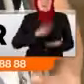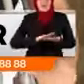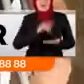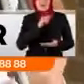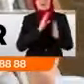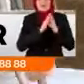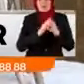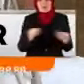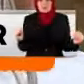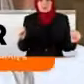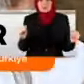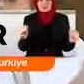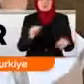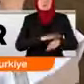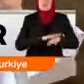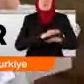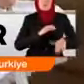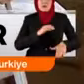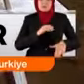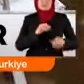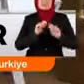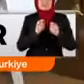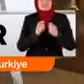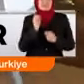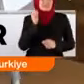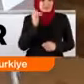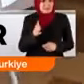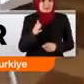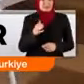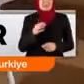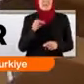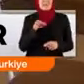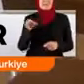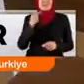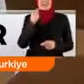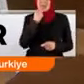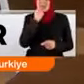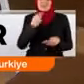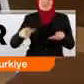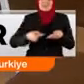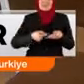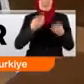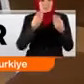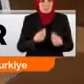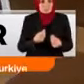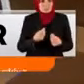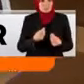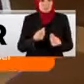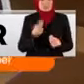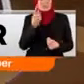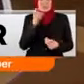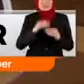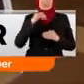bacağında çok sayıda kırık oluştuğu platin takıldı iki ay sonra aynı bacağından sol bacağından vuruldu ve